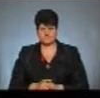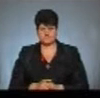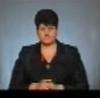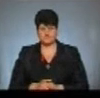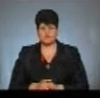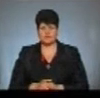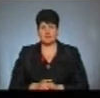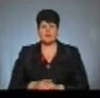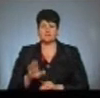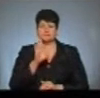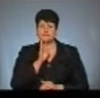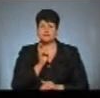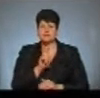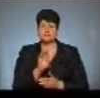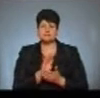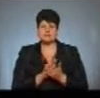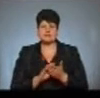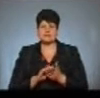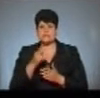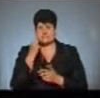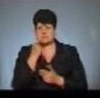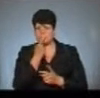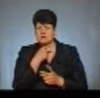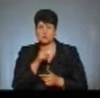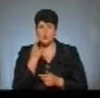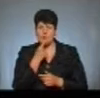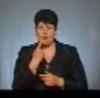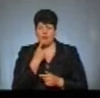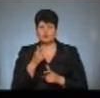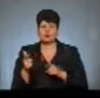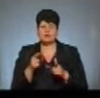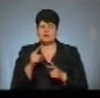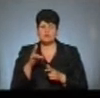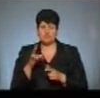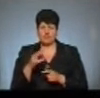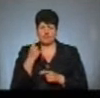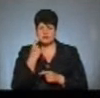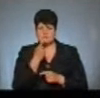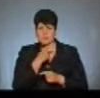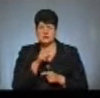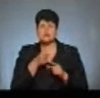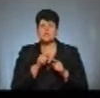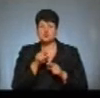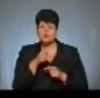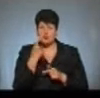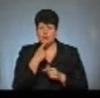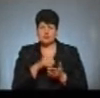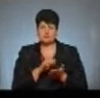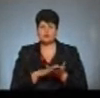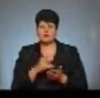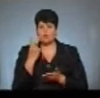Соломія Святило прийшла, щоб скласти іспанську мову. Розповідає, до ЗНО готувалась в Іспанії. На цю мову зареєструвалось